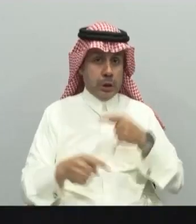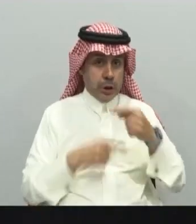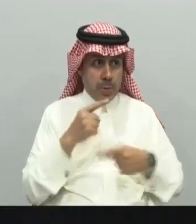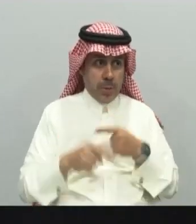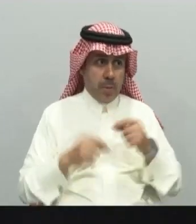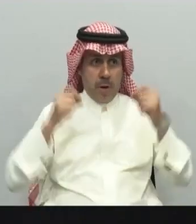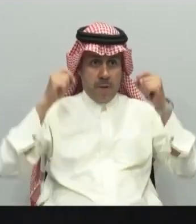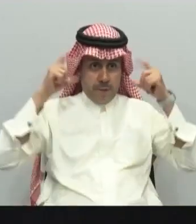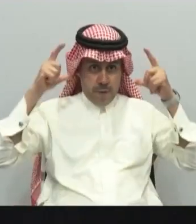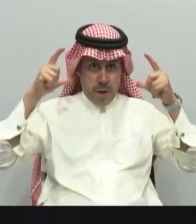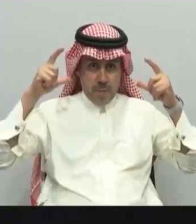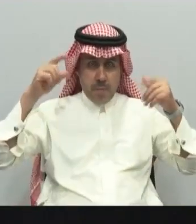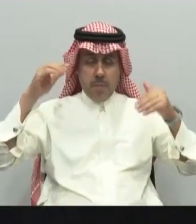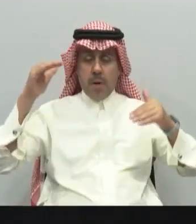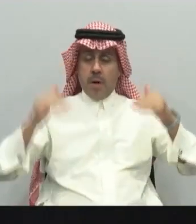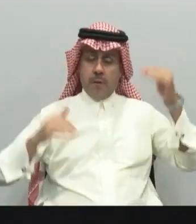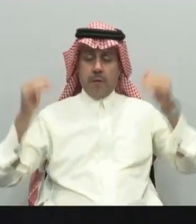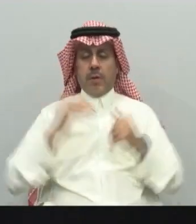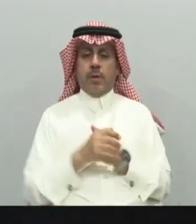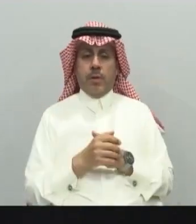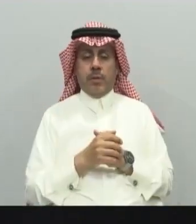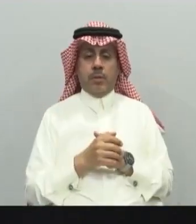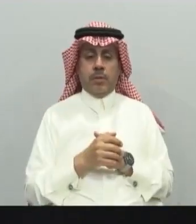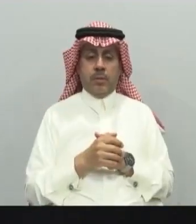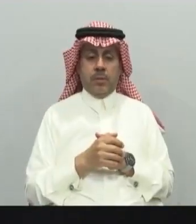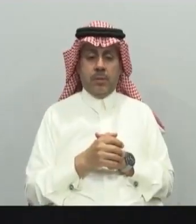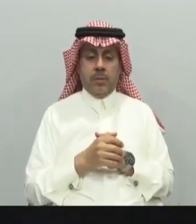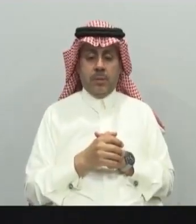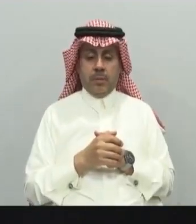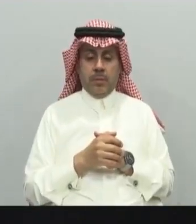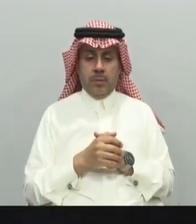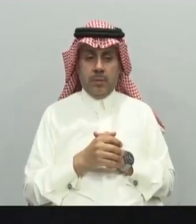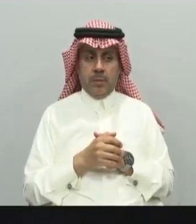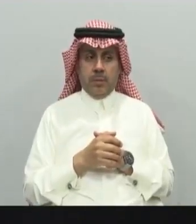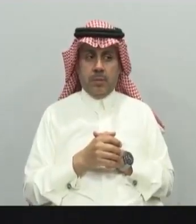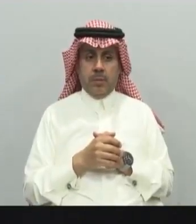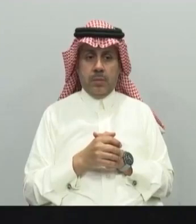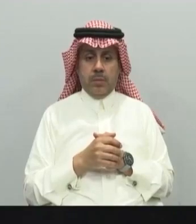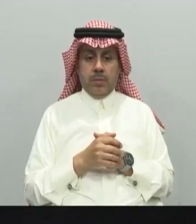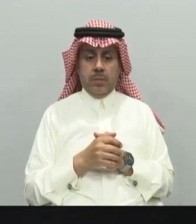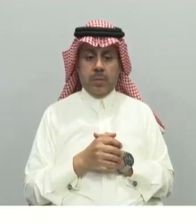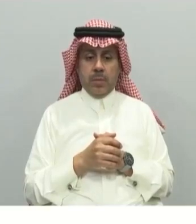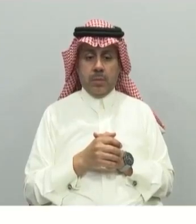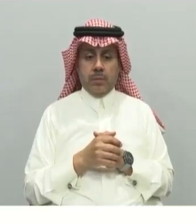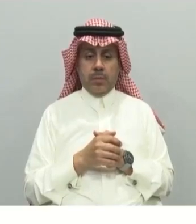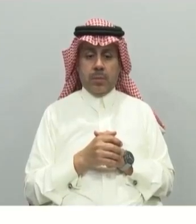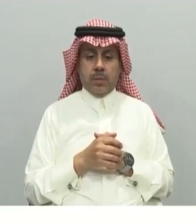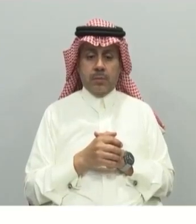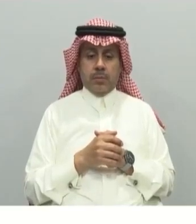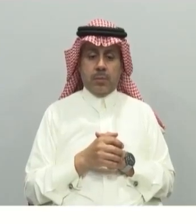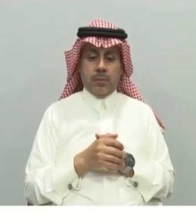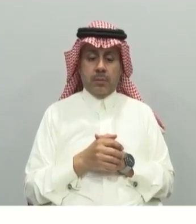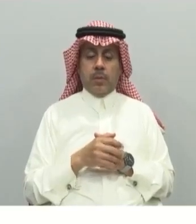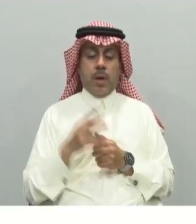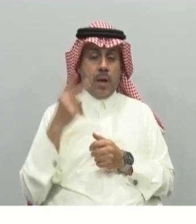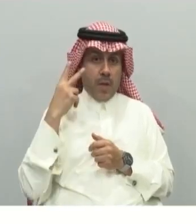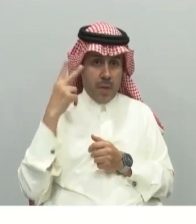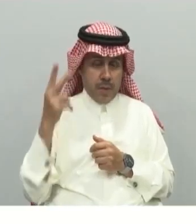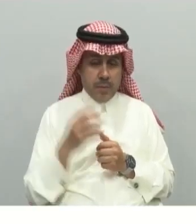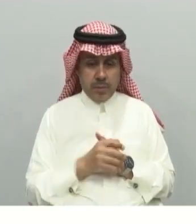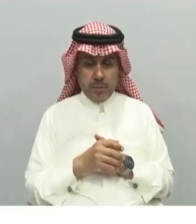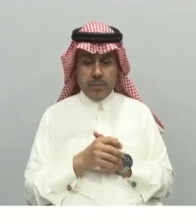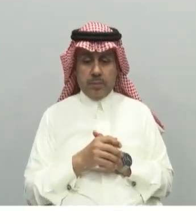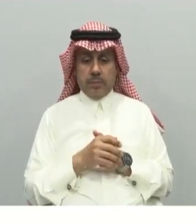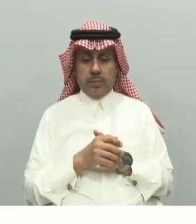للفرق يعطيك قدره باذن الله تعالى على التمييز بين المسائل ناتي ايها الطلاب والطالبات الى